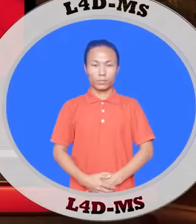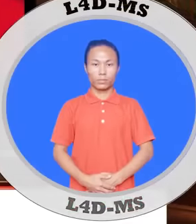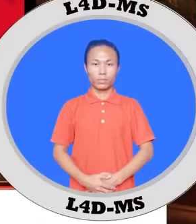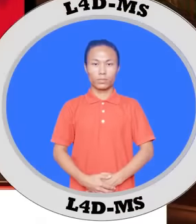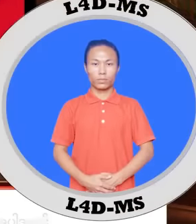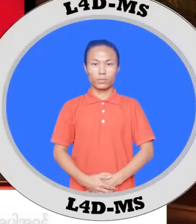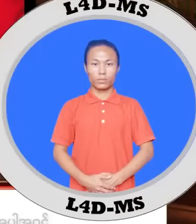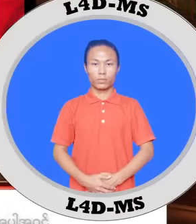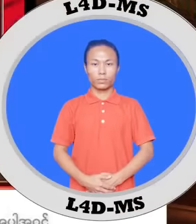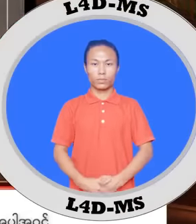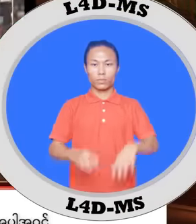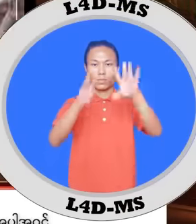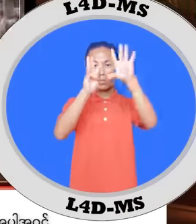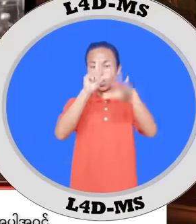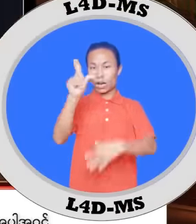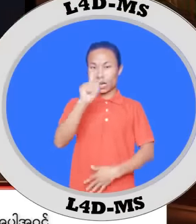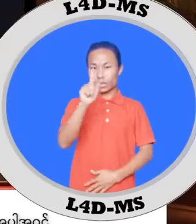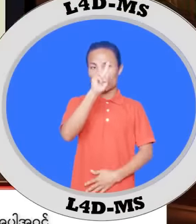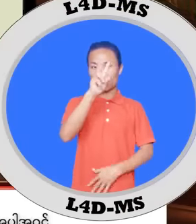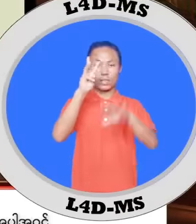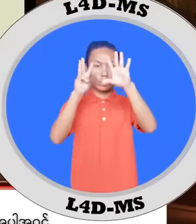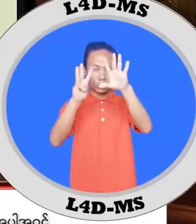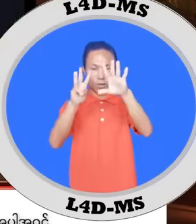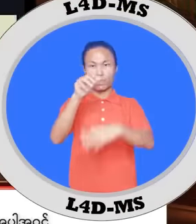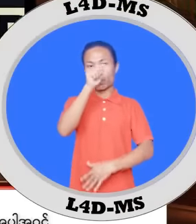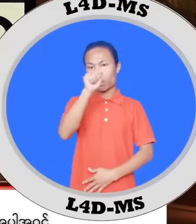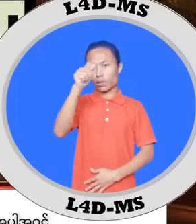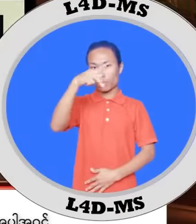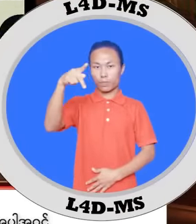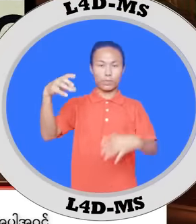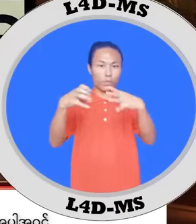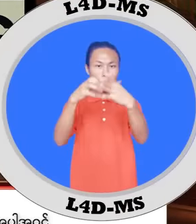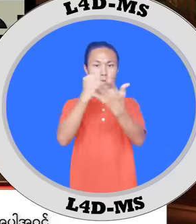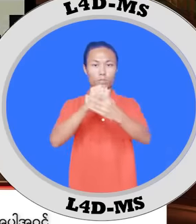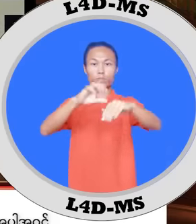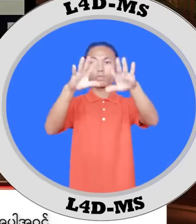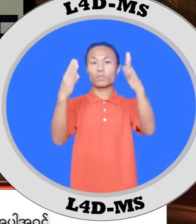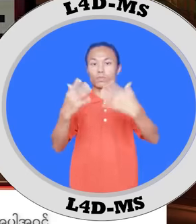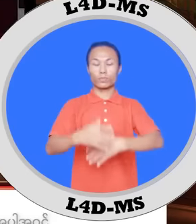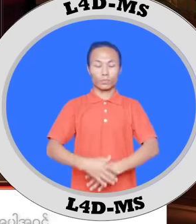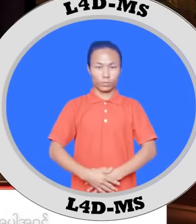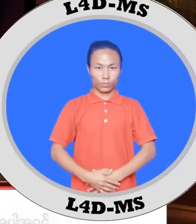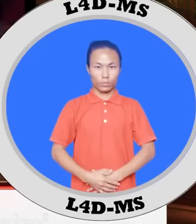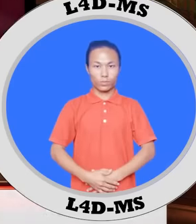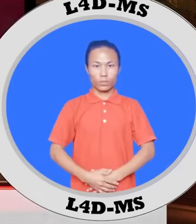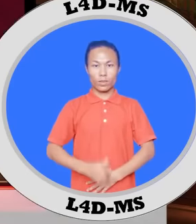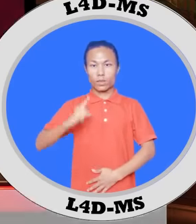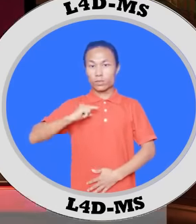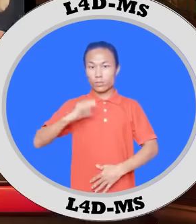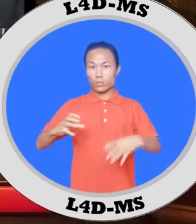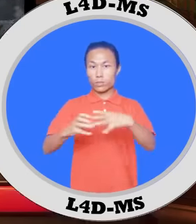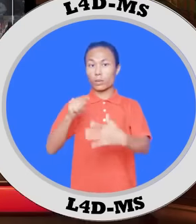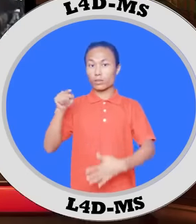Saladin Sabi Mandaringaro, a jumper Sagansiga, August La Adrema, the Rendama Nau Abawi, and Muta Lise Utigo, Tapia K, the